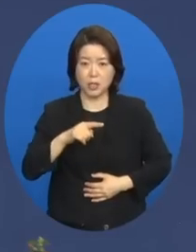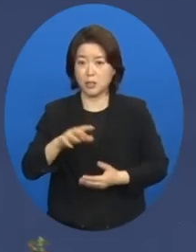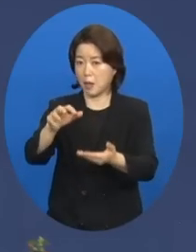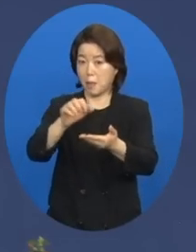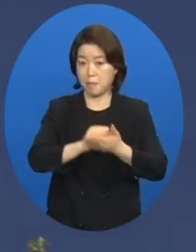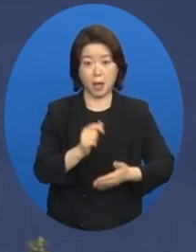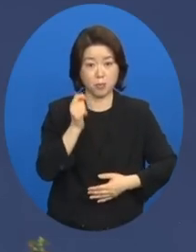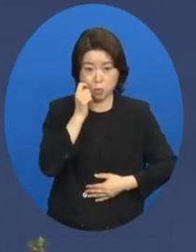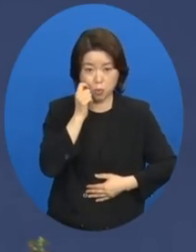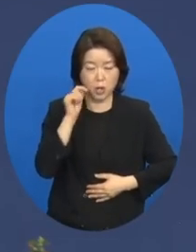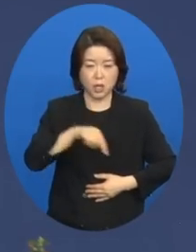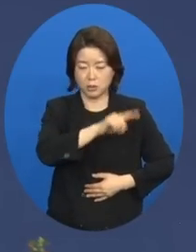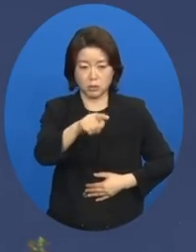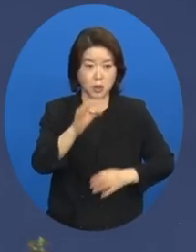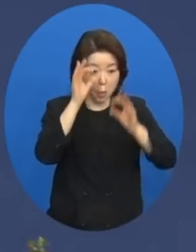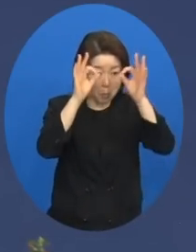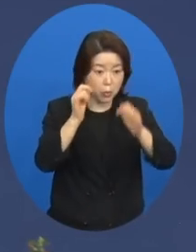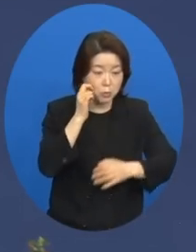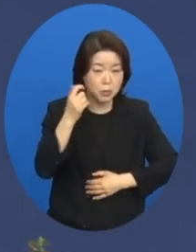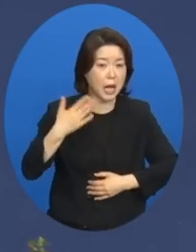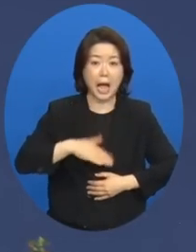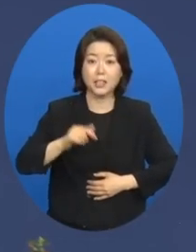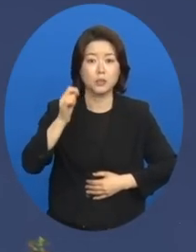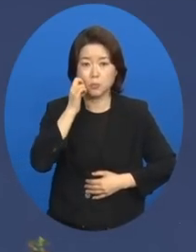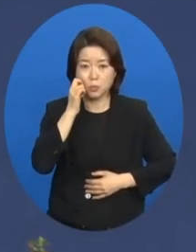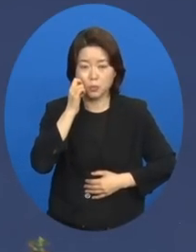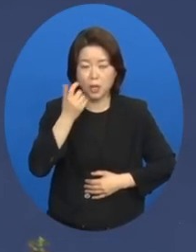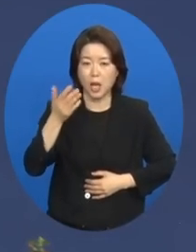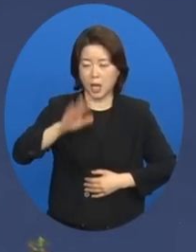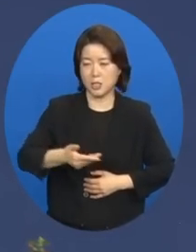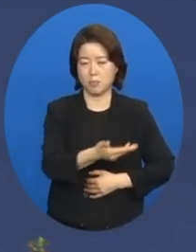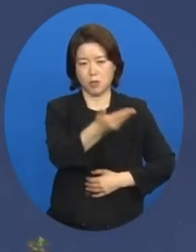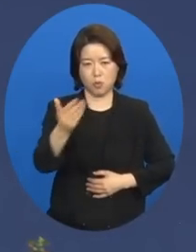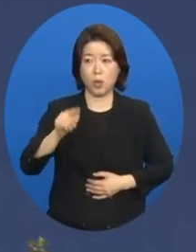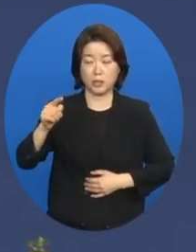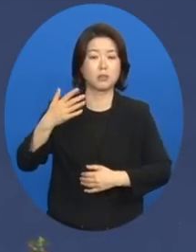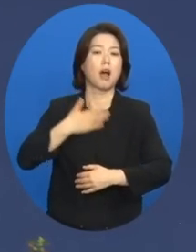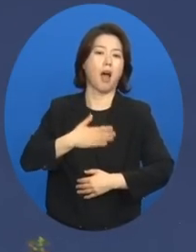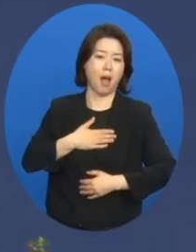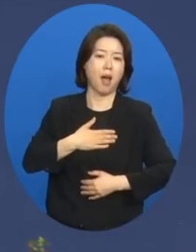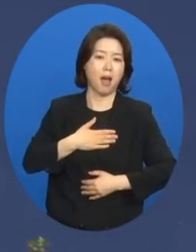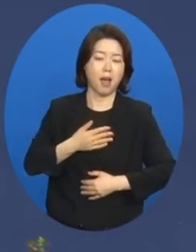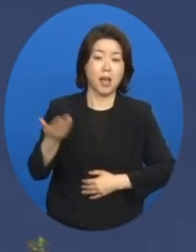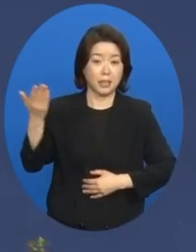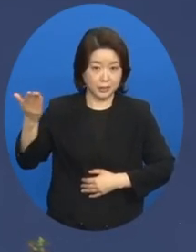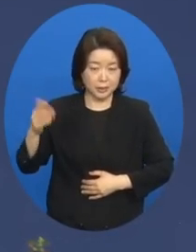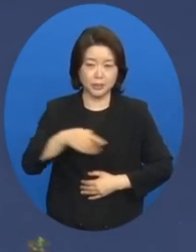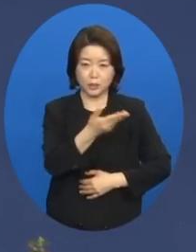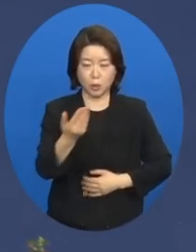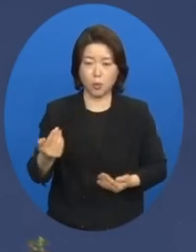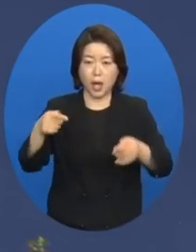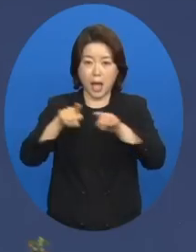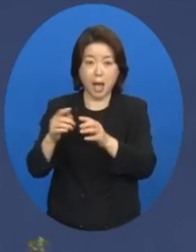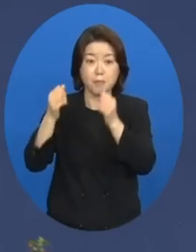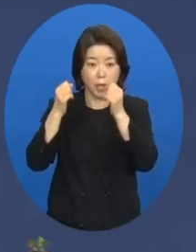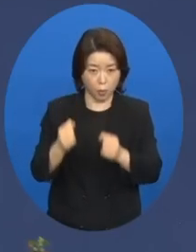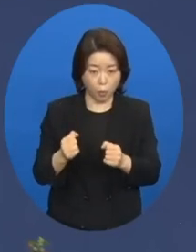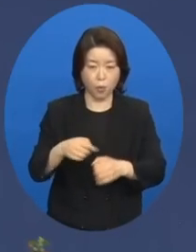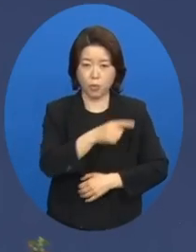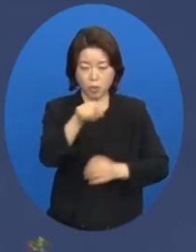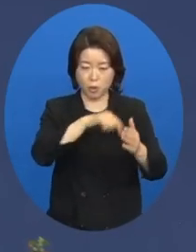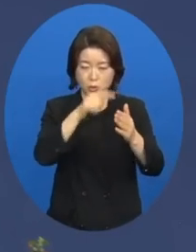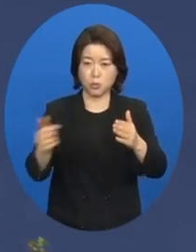못하나니 이는 그를 보지도 못하고 알지도 못함이라. 그러나 너희는 그를 아나니 그는 너희와 함께 거하시며 또 너희